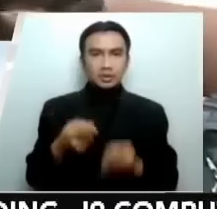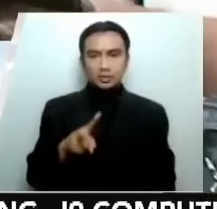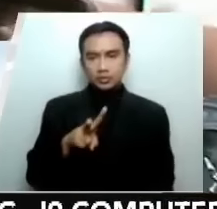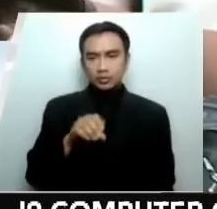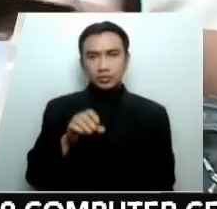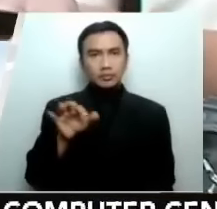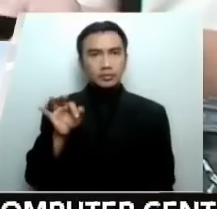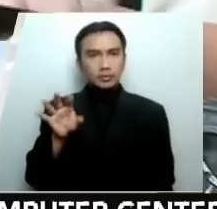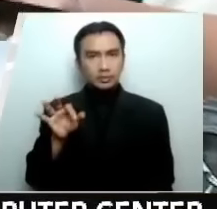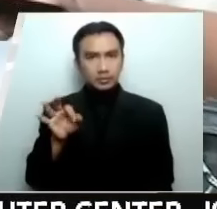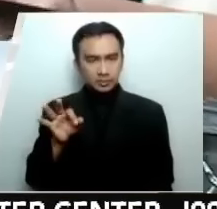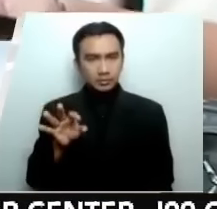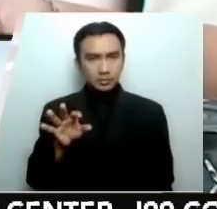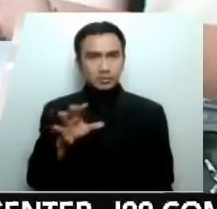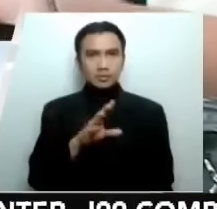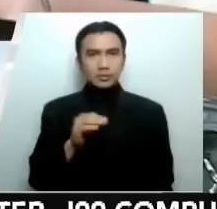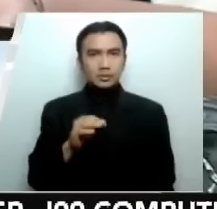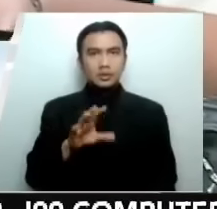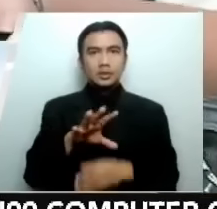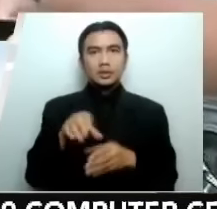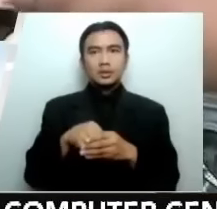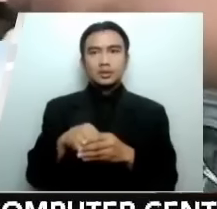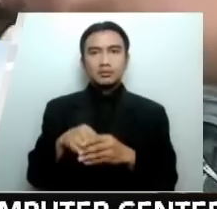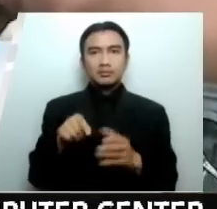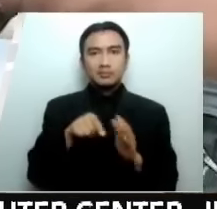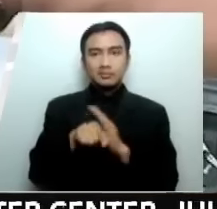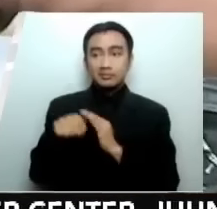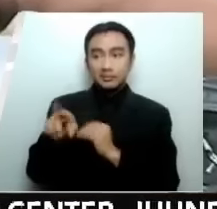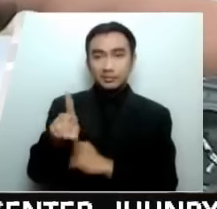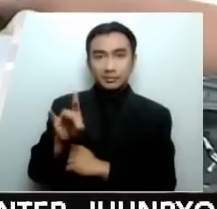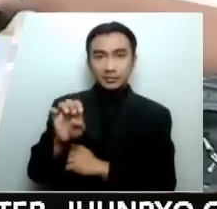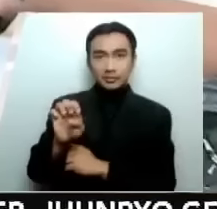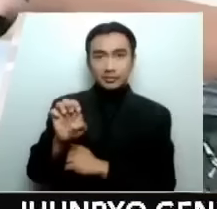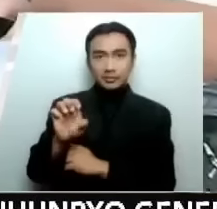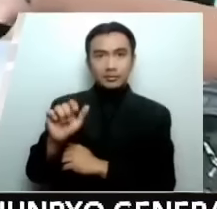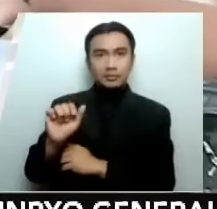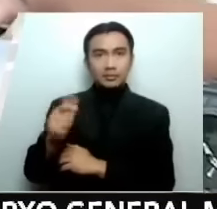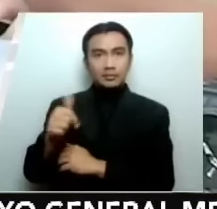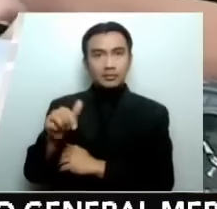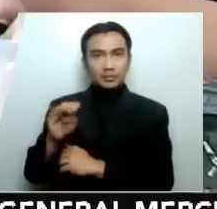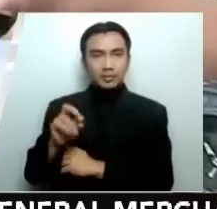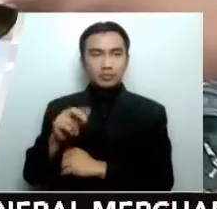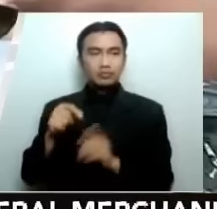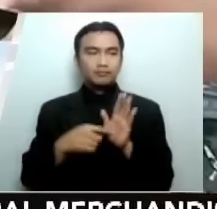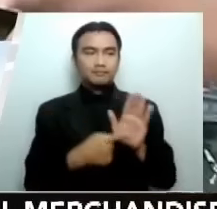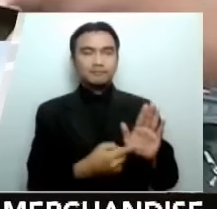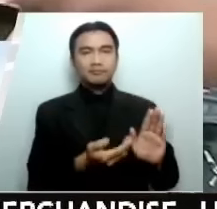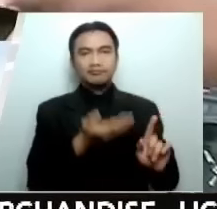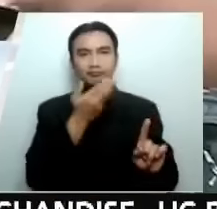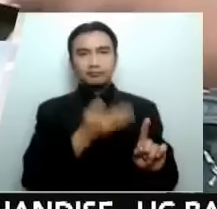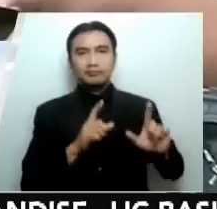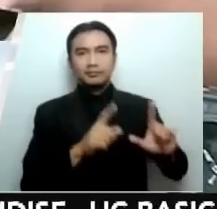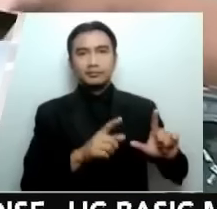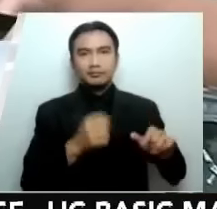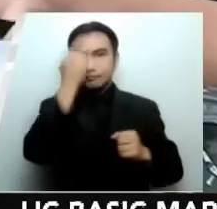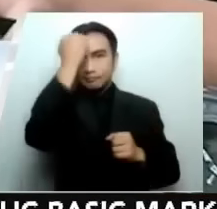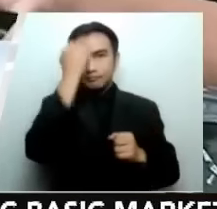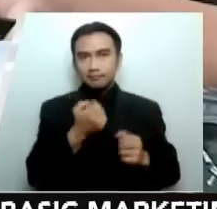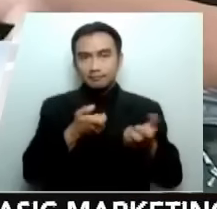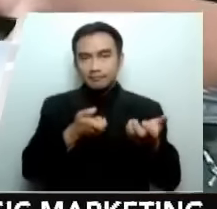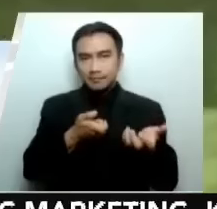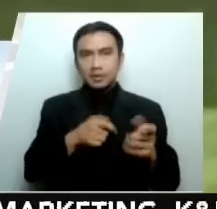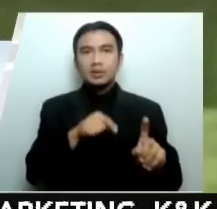kay Governor De Gamo, no? Tapos na brand pa siya as terrorist. So, ang kupo rito ang seguridad na dapat